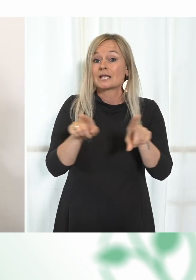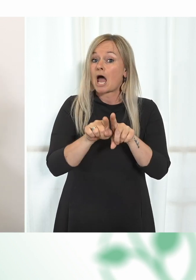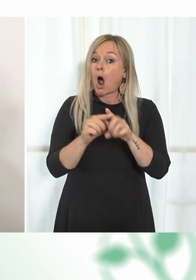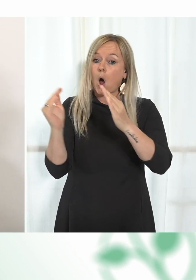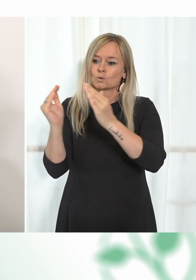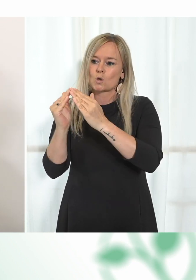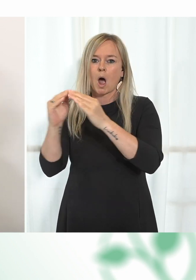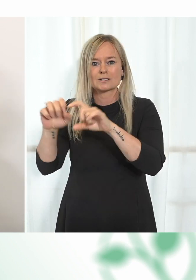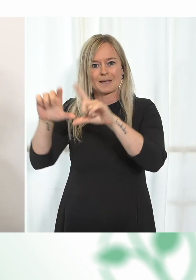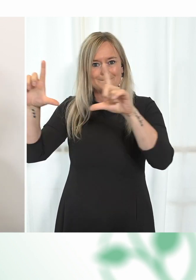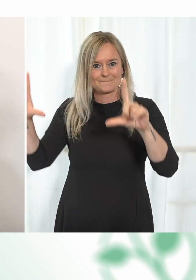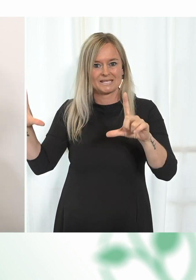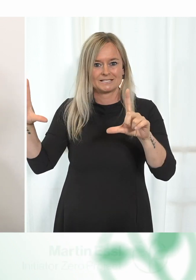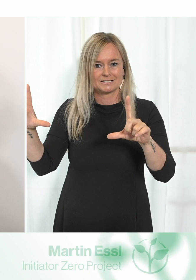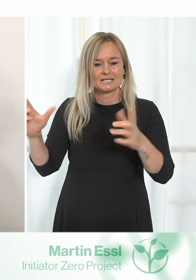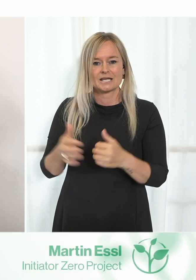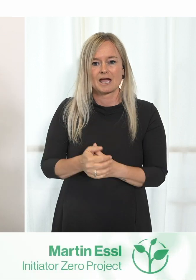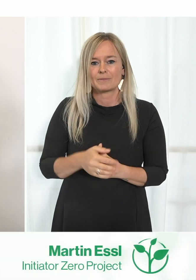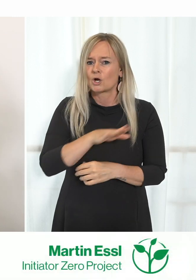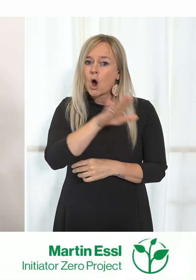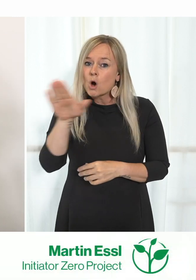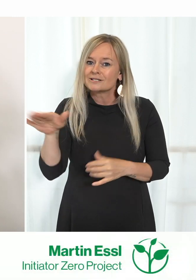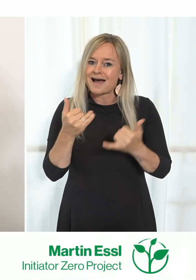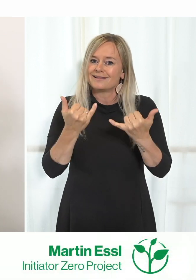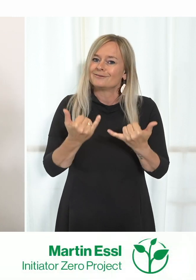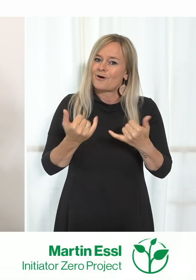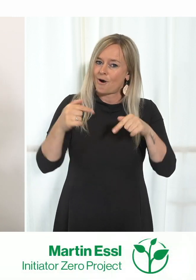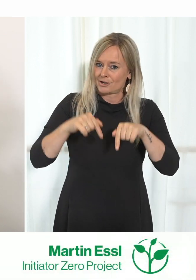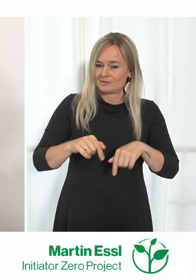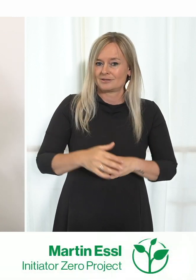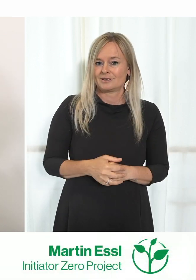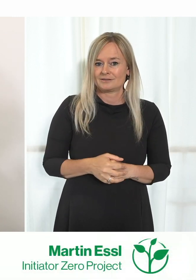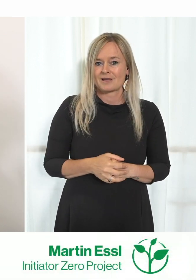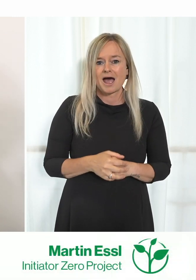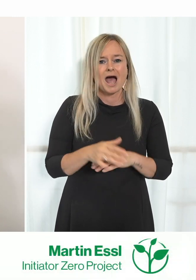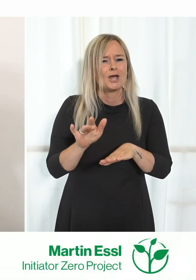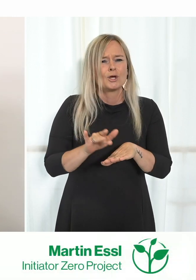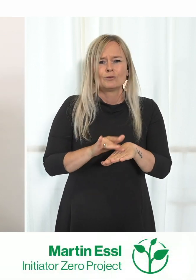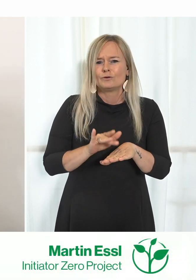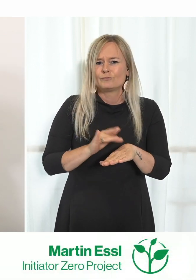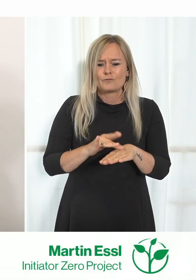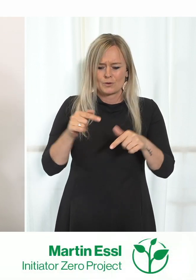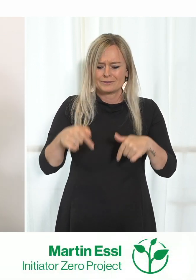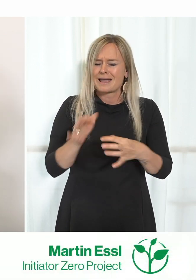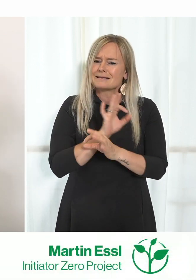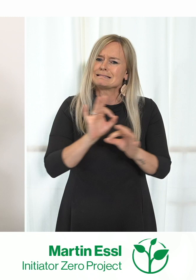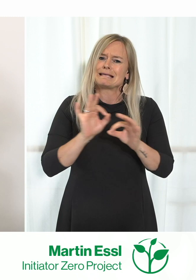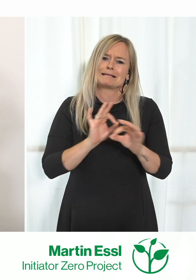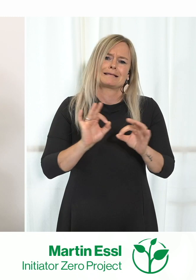Bildschirmen und Sie, die Sie hierher gekommen sind. Wir fühlen uns bei Ihnen pudelwohl